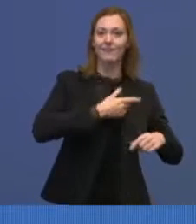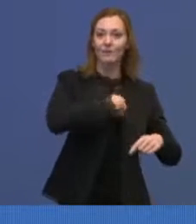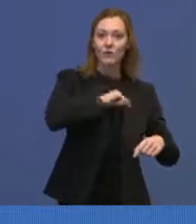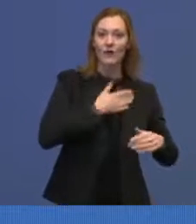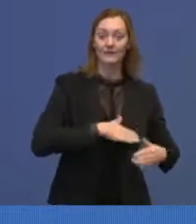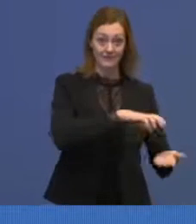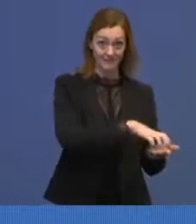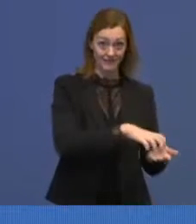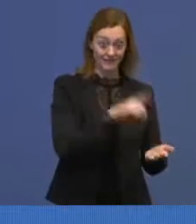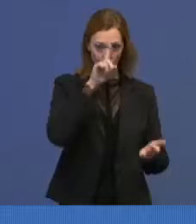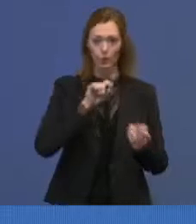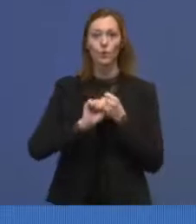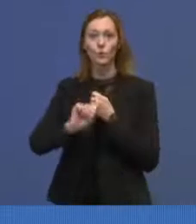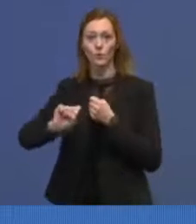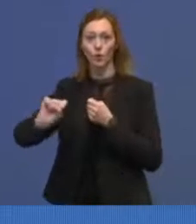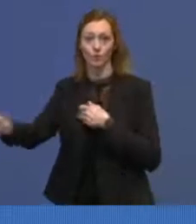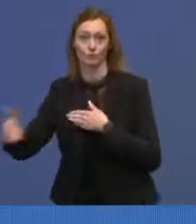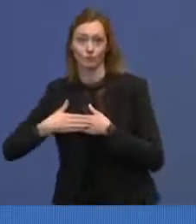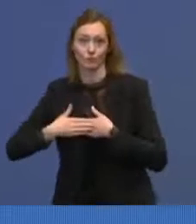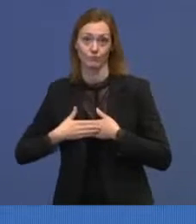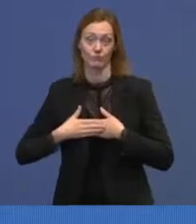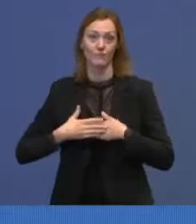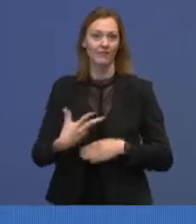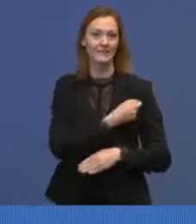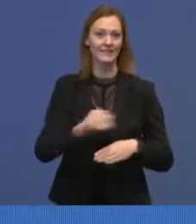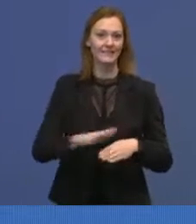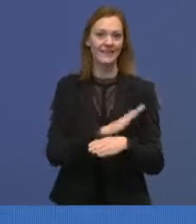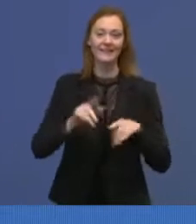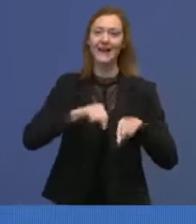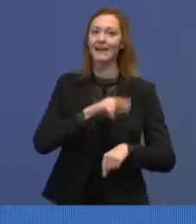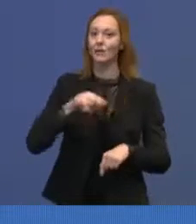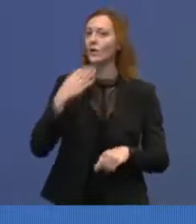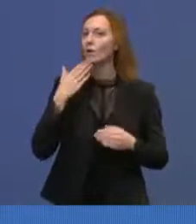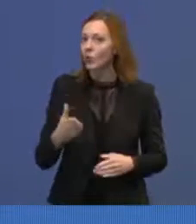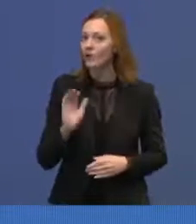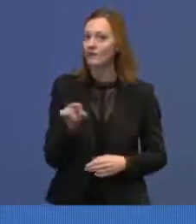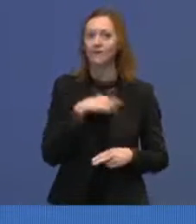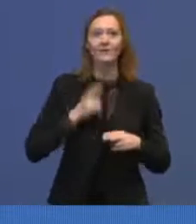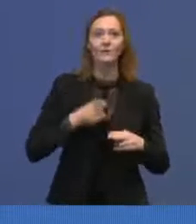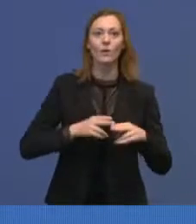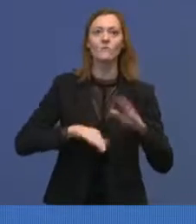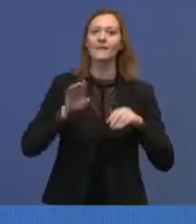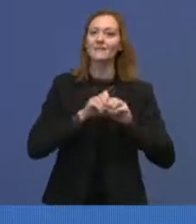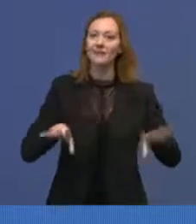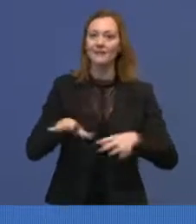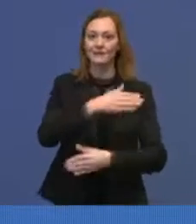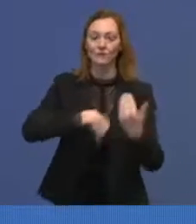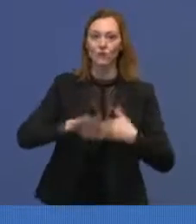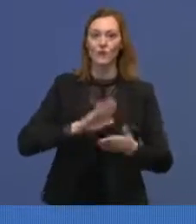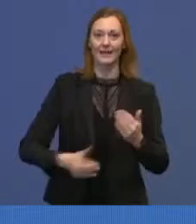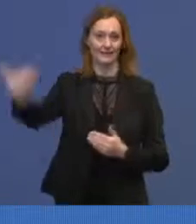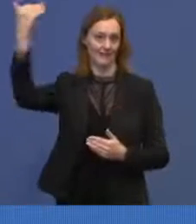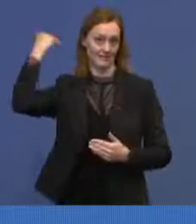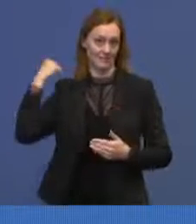looga maarmo in bulshada la xidho. dadweynaha Norway si wacan ayay u talaalan yihiin, taas darteed in sidii hore ka badan ayaynu u adkaysan